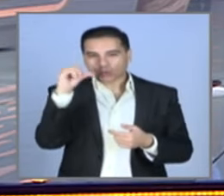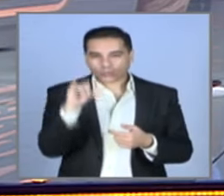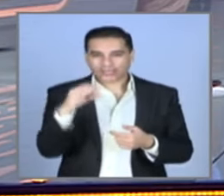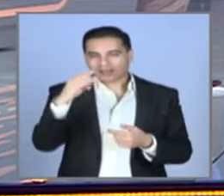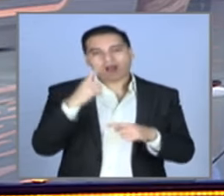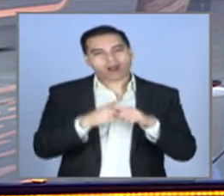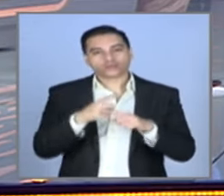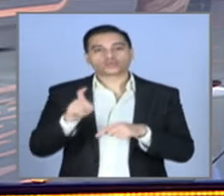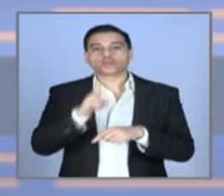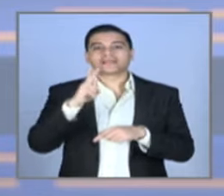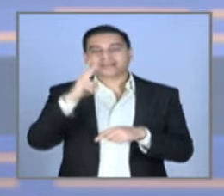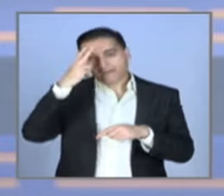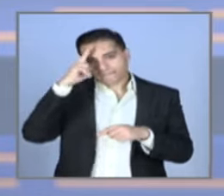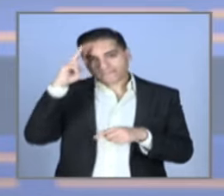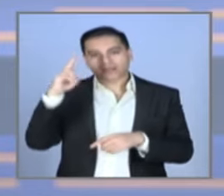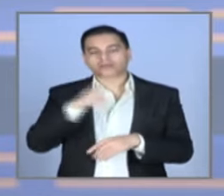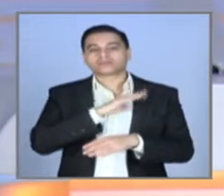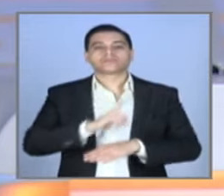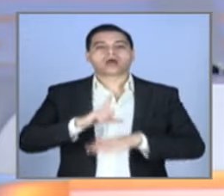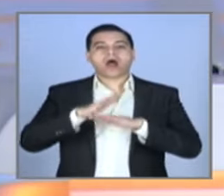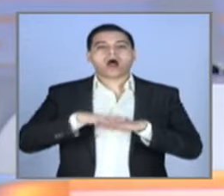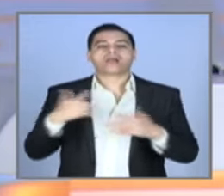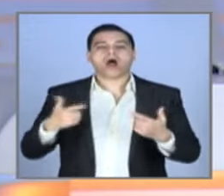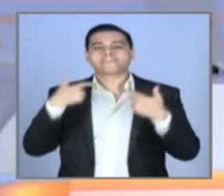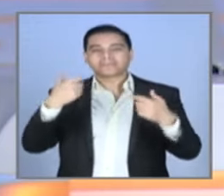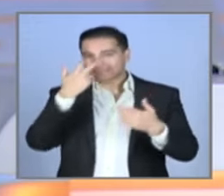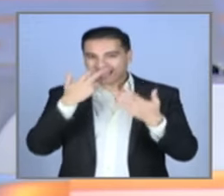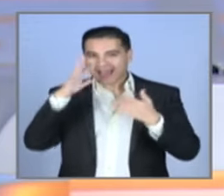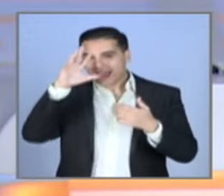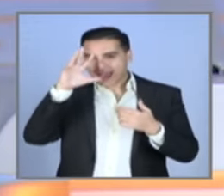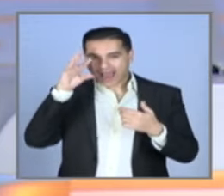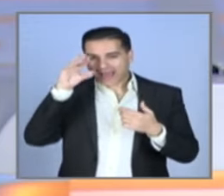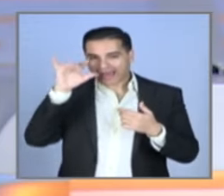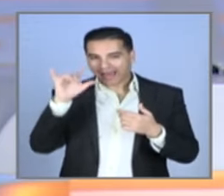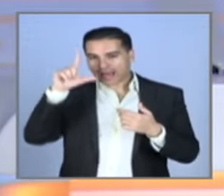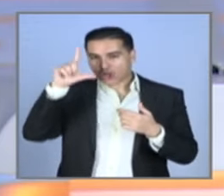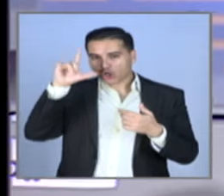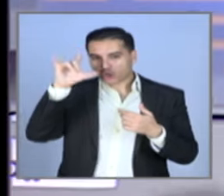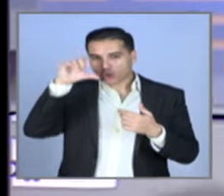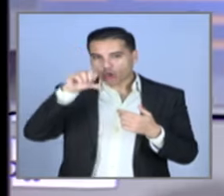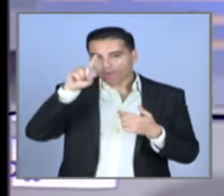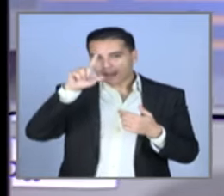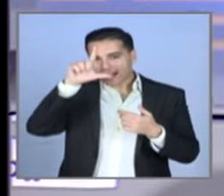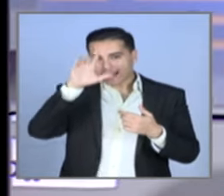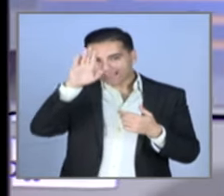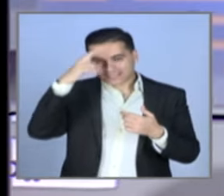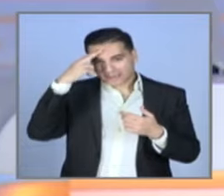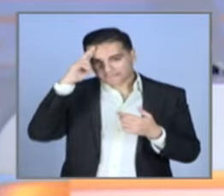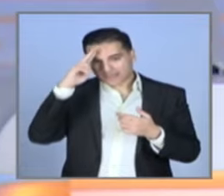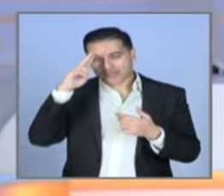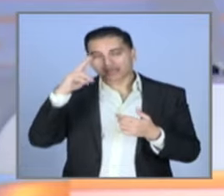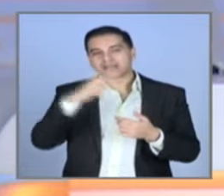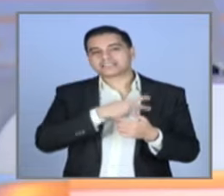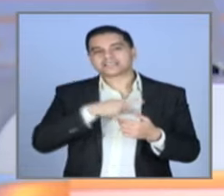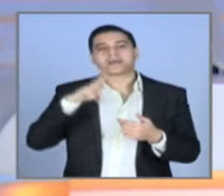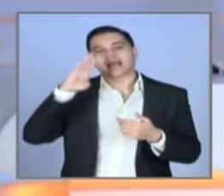القوات الفرنسية في معركة هليوبلس عام 1800؟ كان كليبر. من قامت